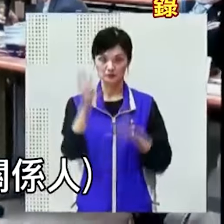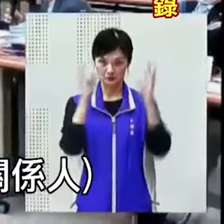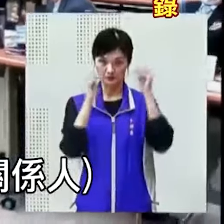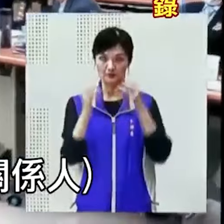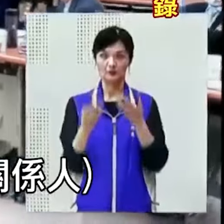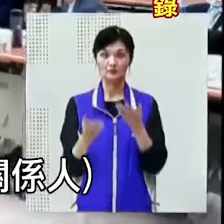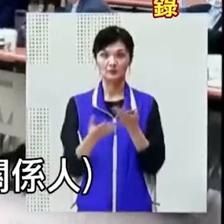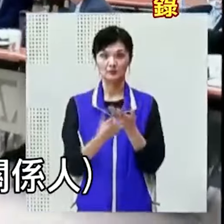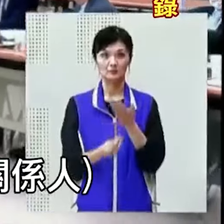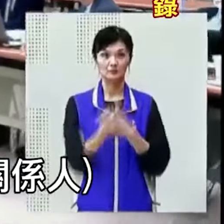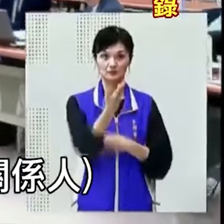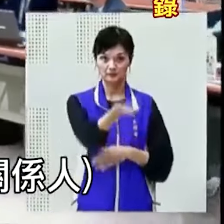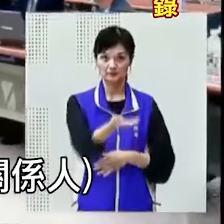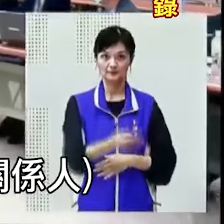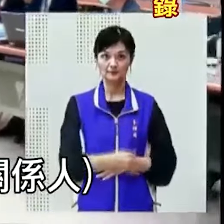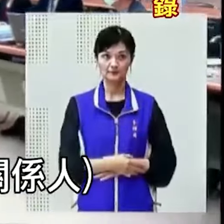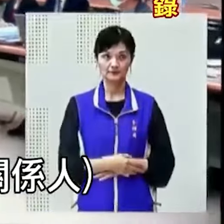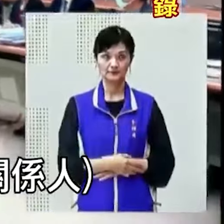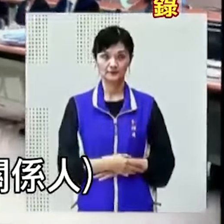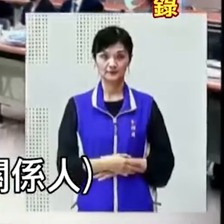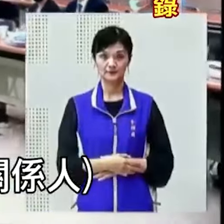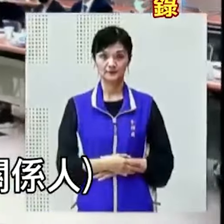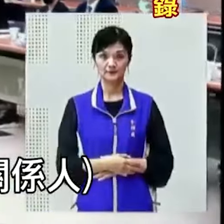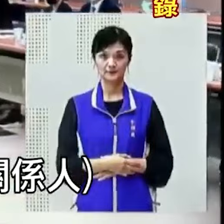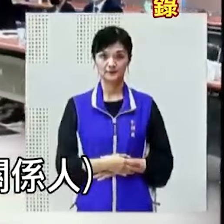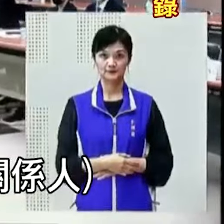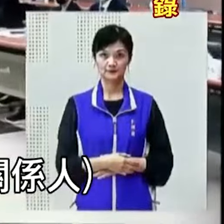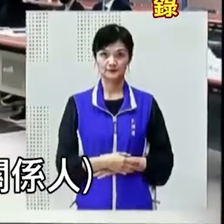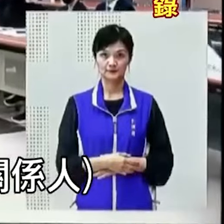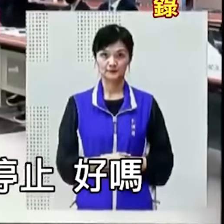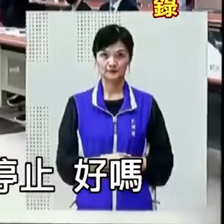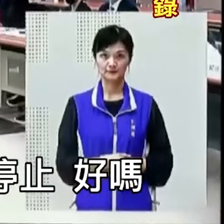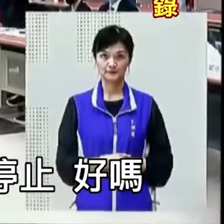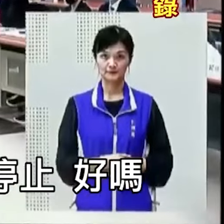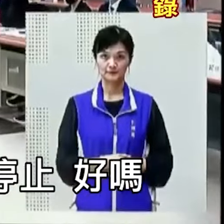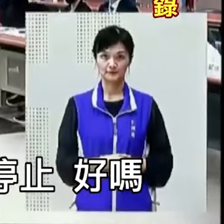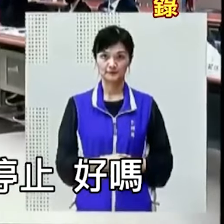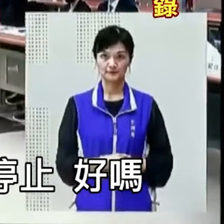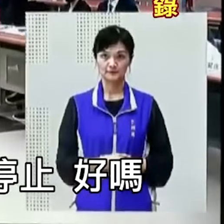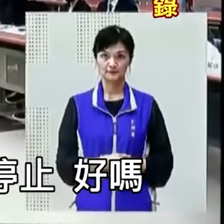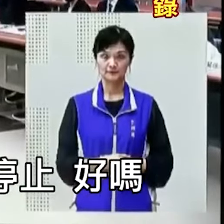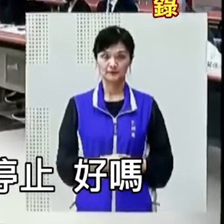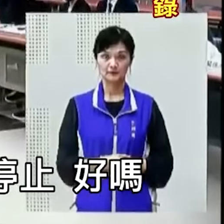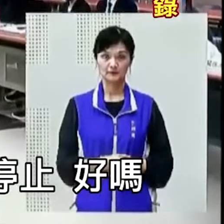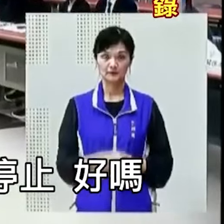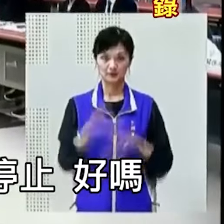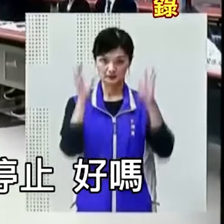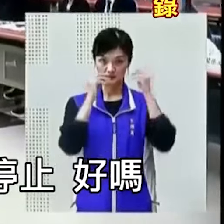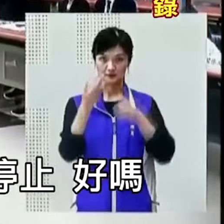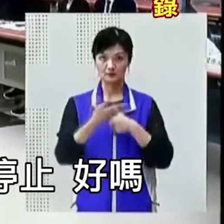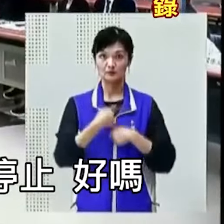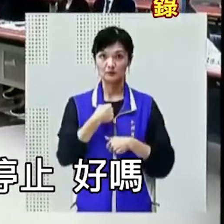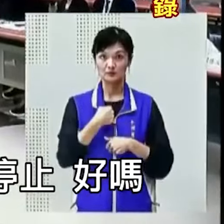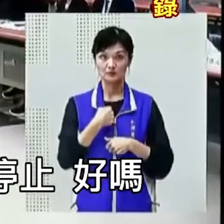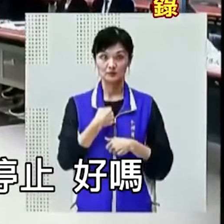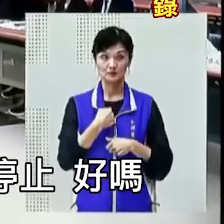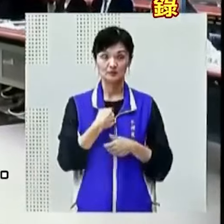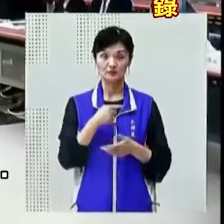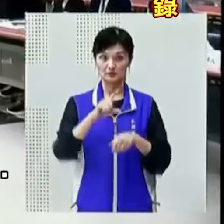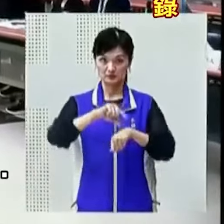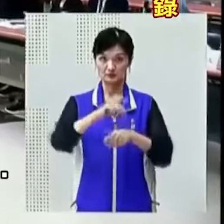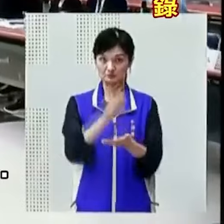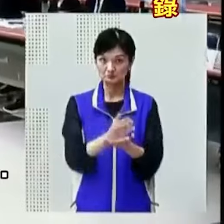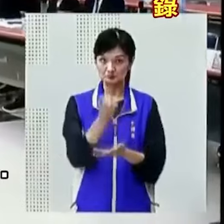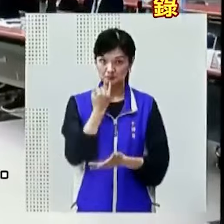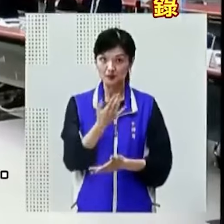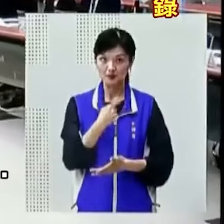给那个当事人还有利害关系人。 那是不是准备给我们之前先停止好吗？因